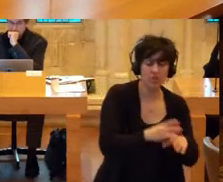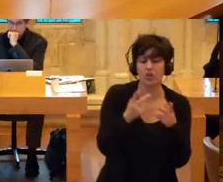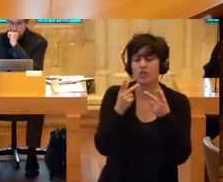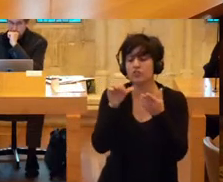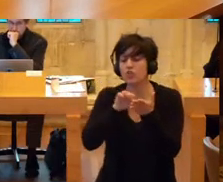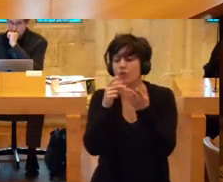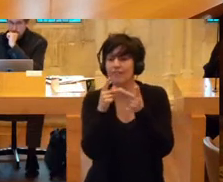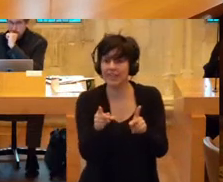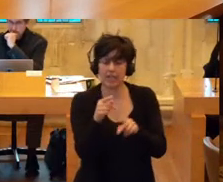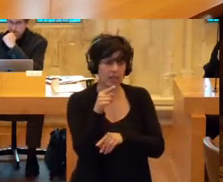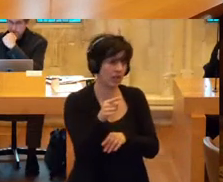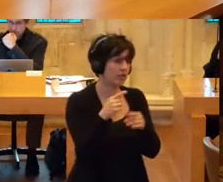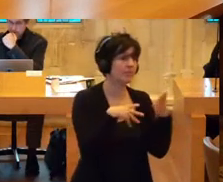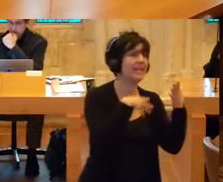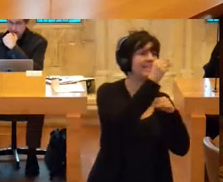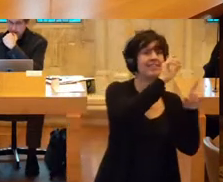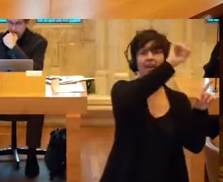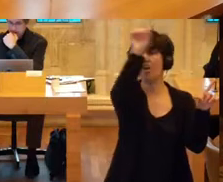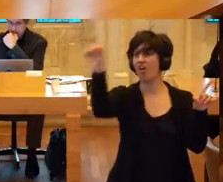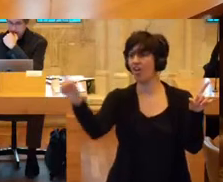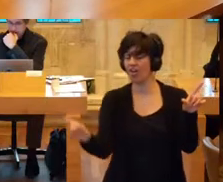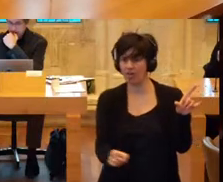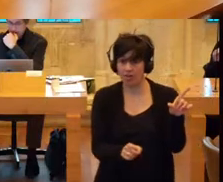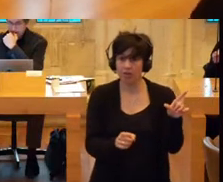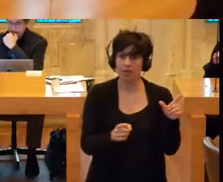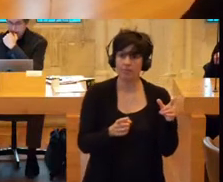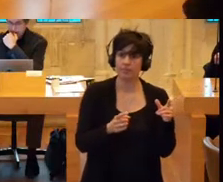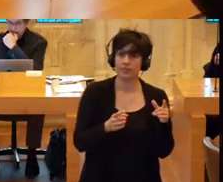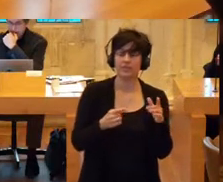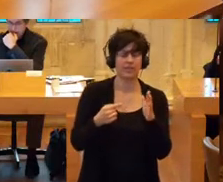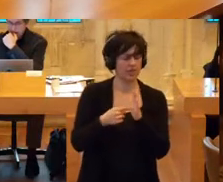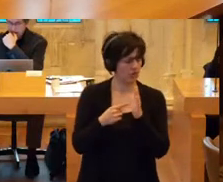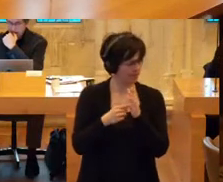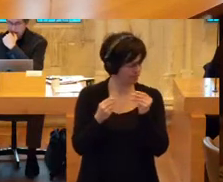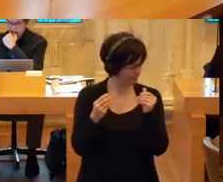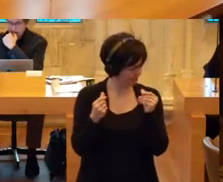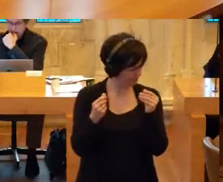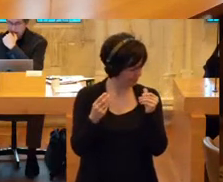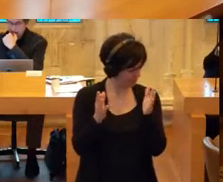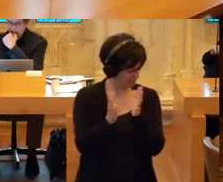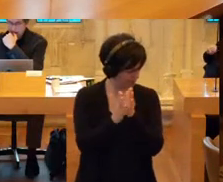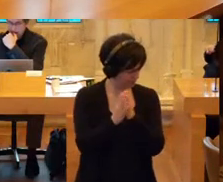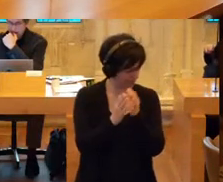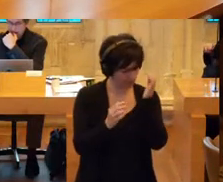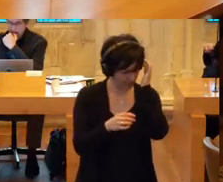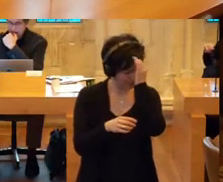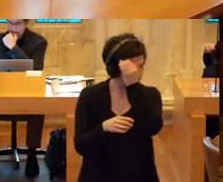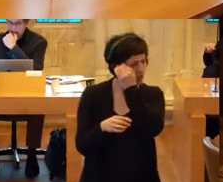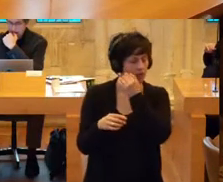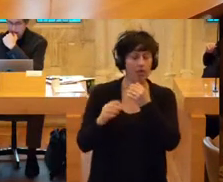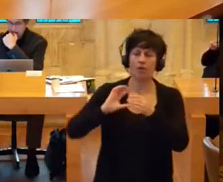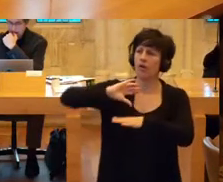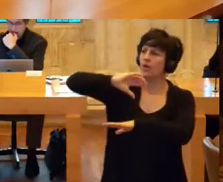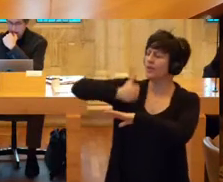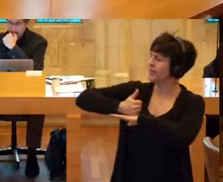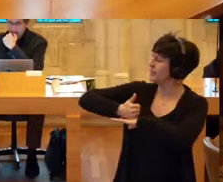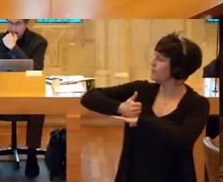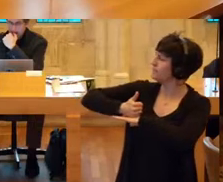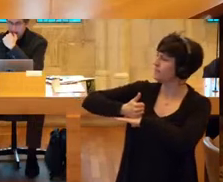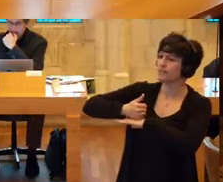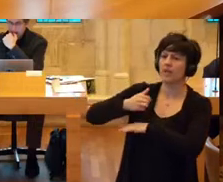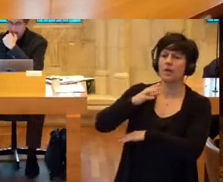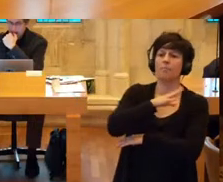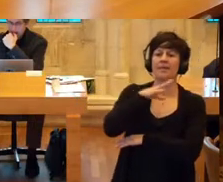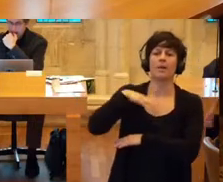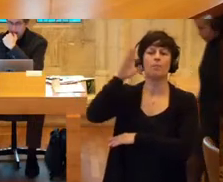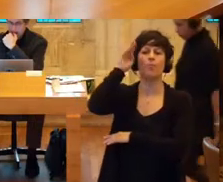et l'extérieur, c'est à l'époque où elle présidait le SCOT, enfin le Sonia de la